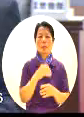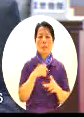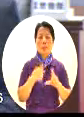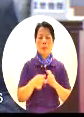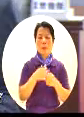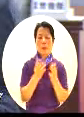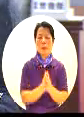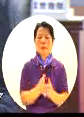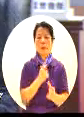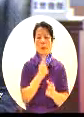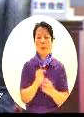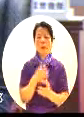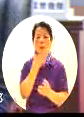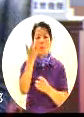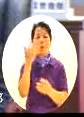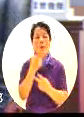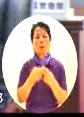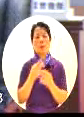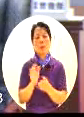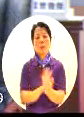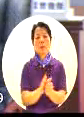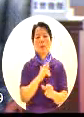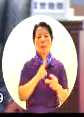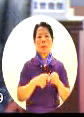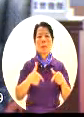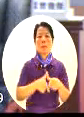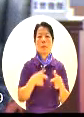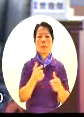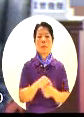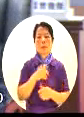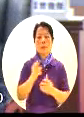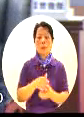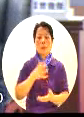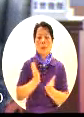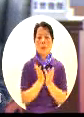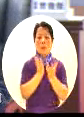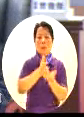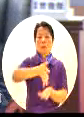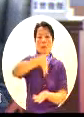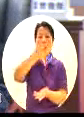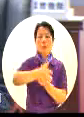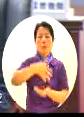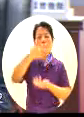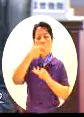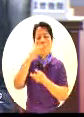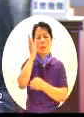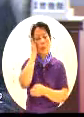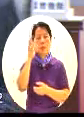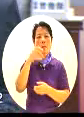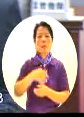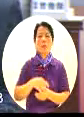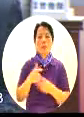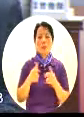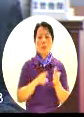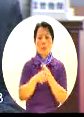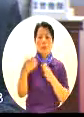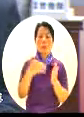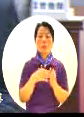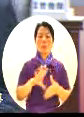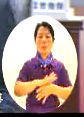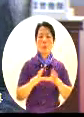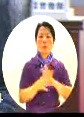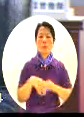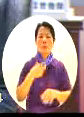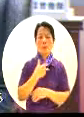及旅客服务中心哈，还有帆船饭店。一直到我们文化流